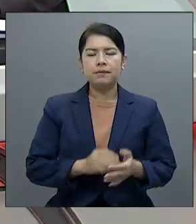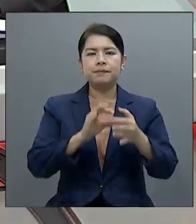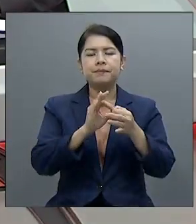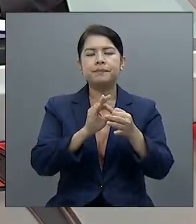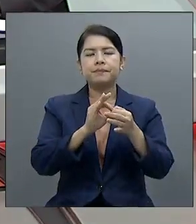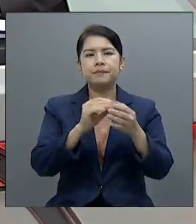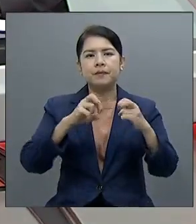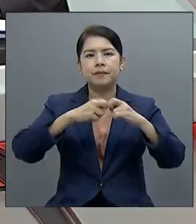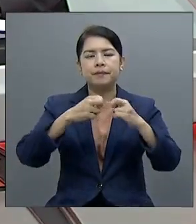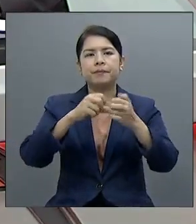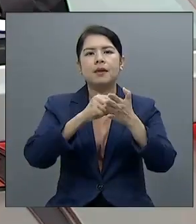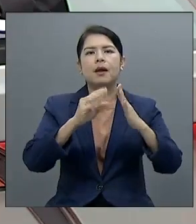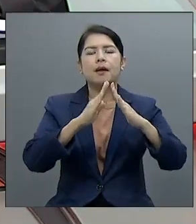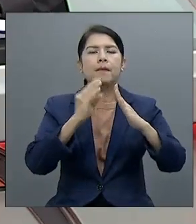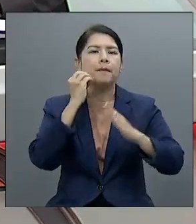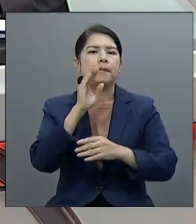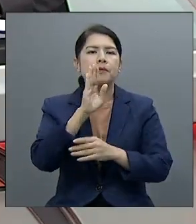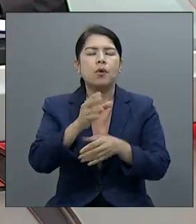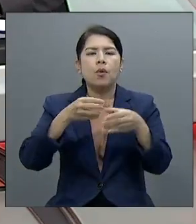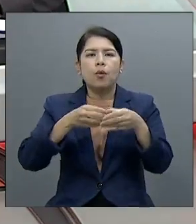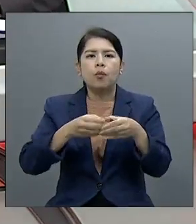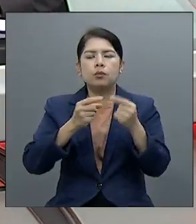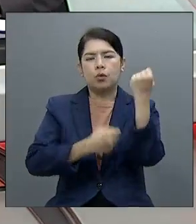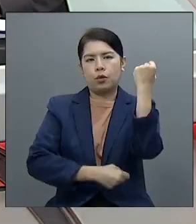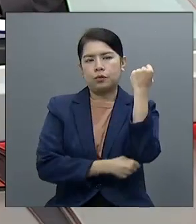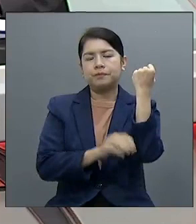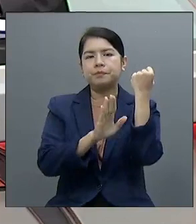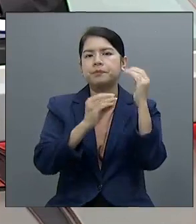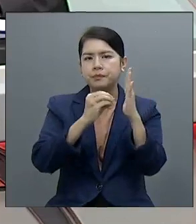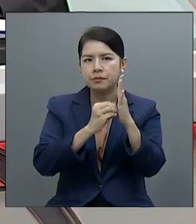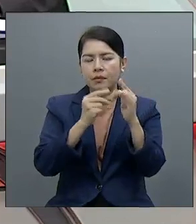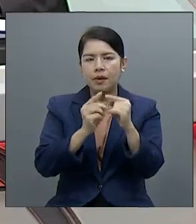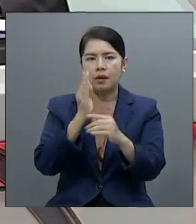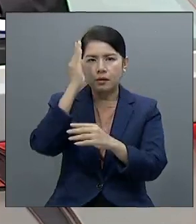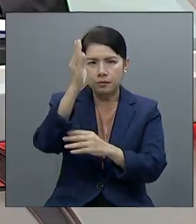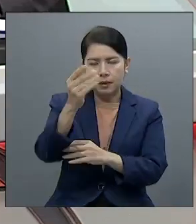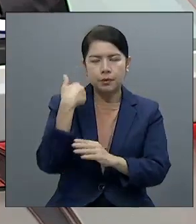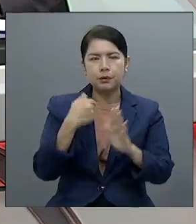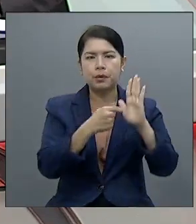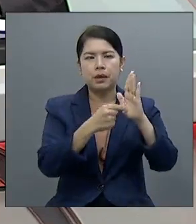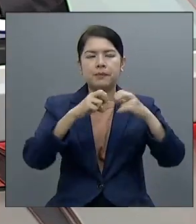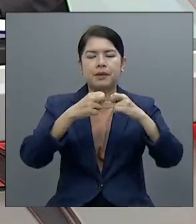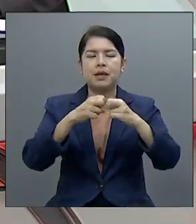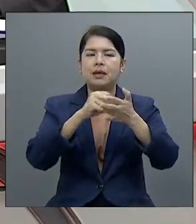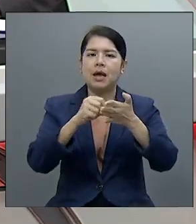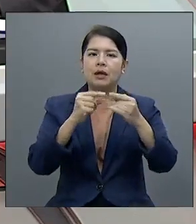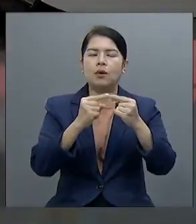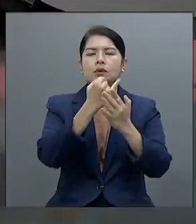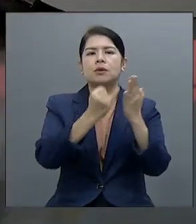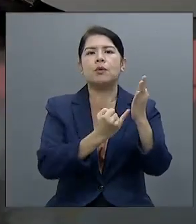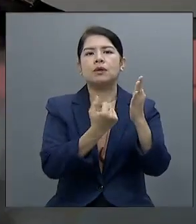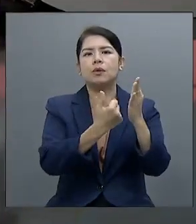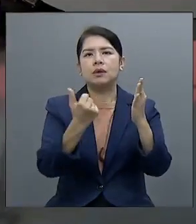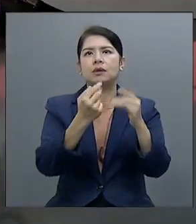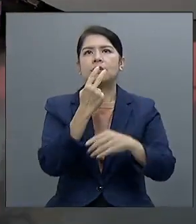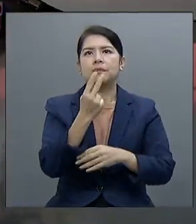คุณภาพชีวิตของคนจนเมืองในกรุงเทพมหานครเพื่อขยายผลไปเป็นโมเดลในการแก้ปัญหาในพื้นที่อื่นๆค่ะติดตามจากคุณ